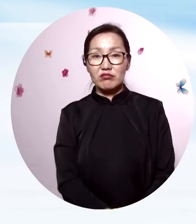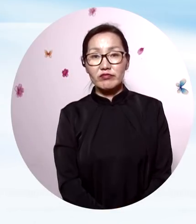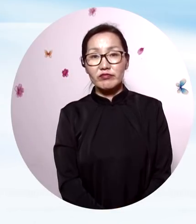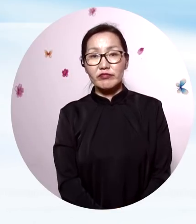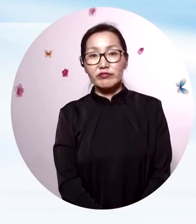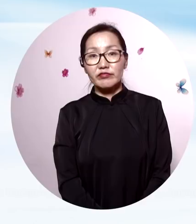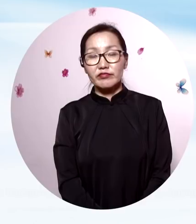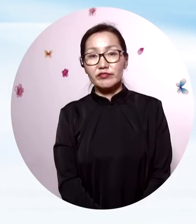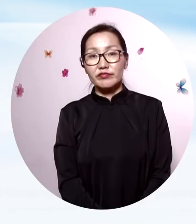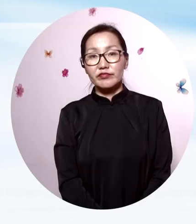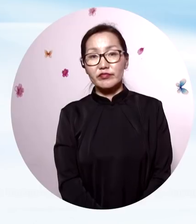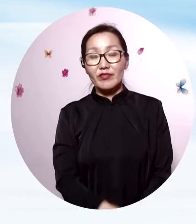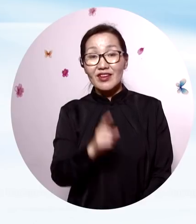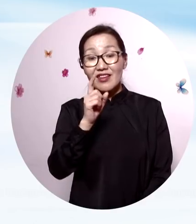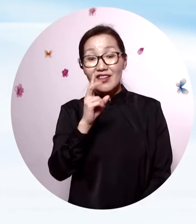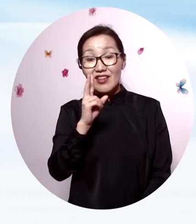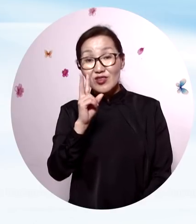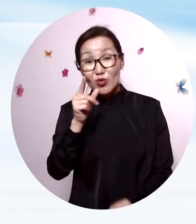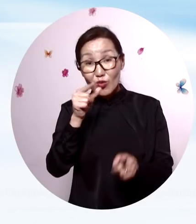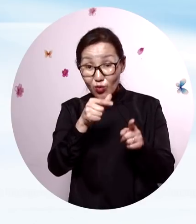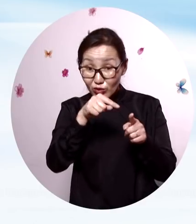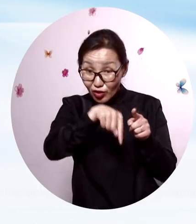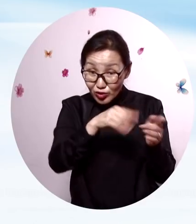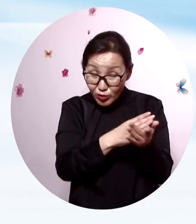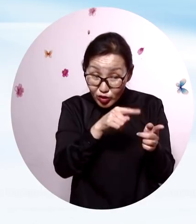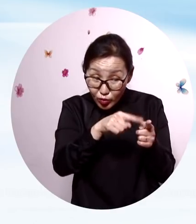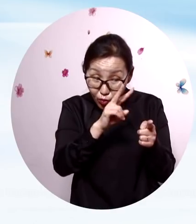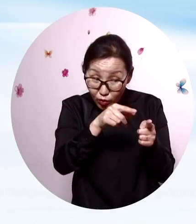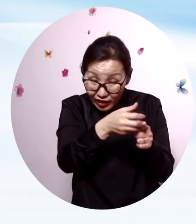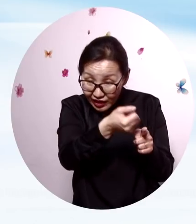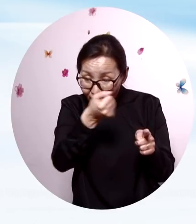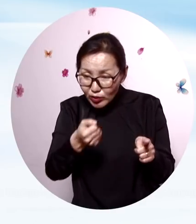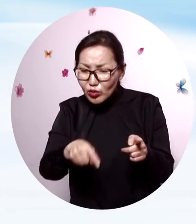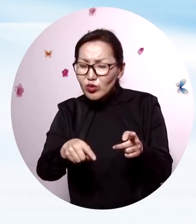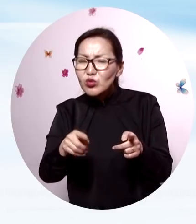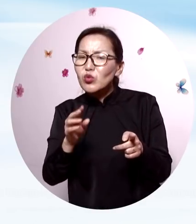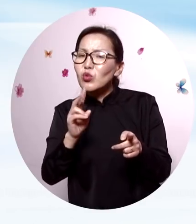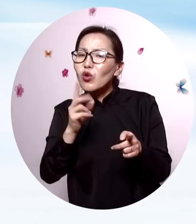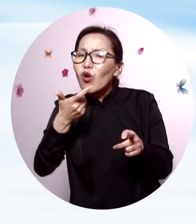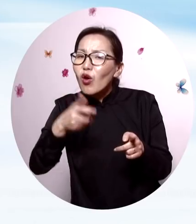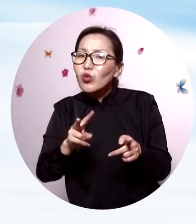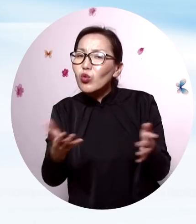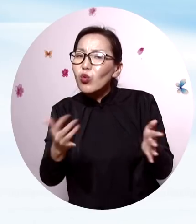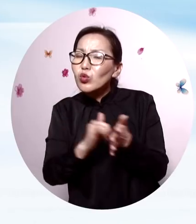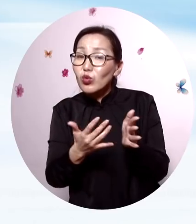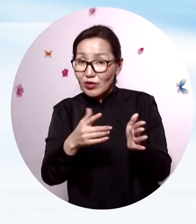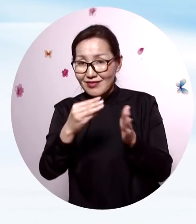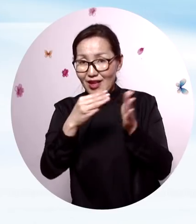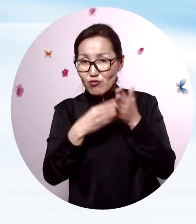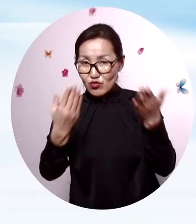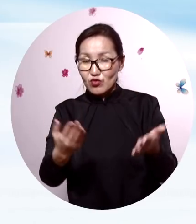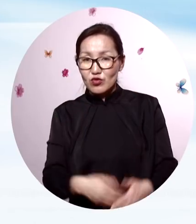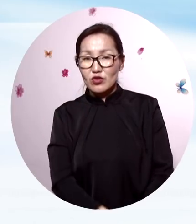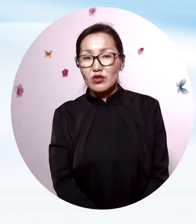За, хоёр дахь нь хилцэд орсон үг бүрийн үндсэн утгыг тайлбарлана. Хилцэд эрийн цэнт гэсэн хоёр